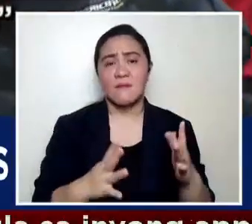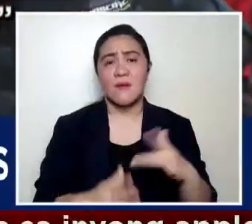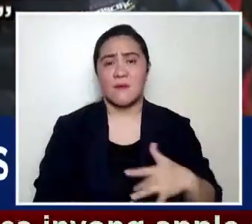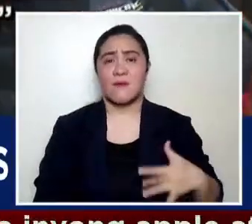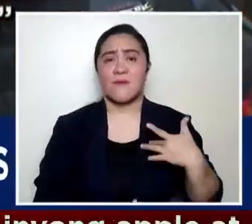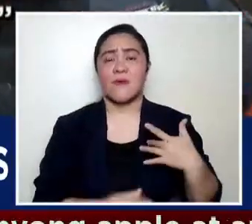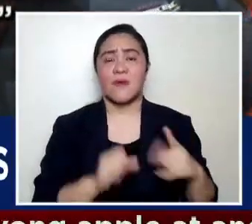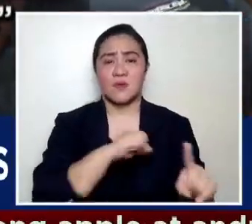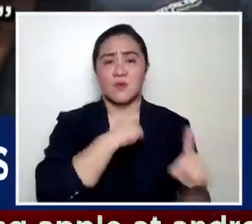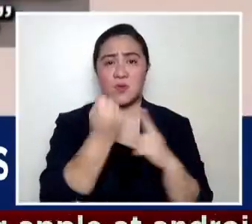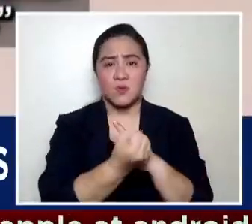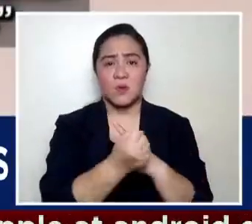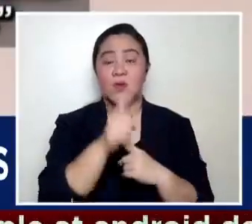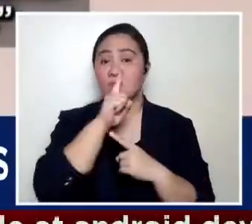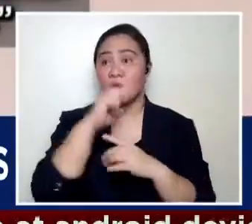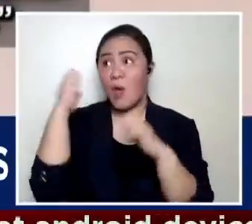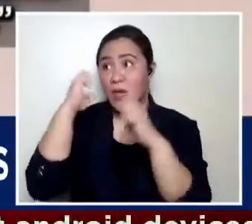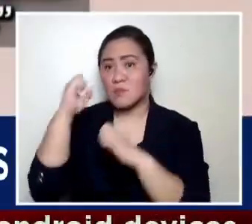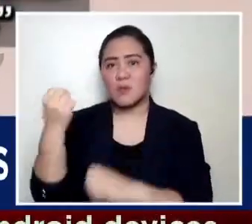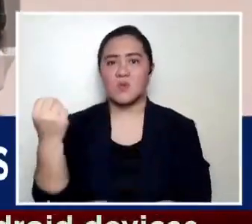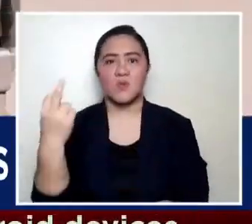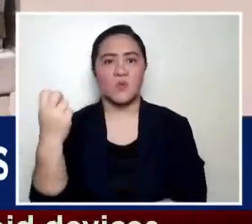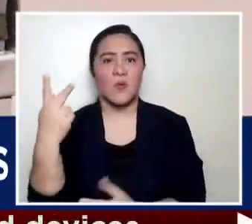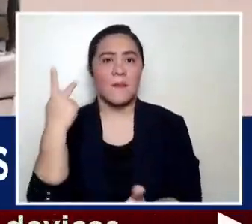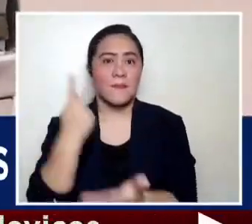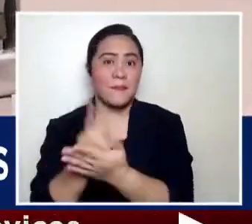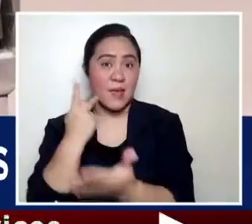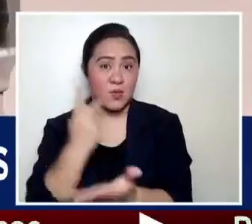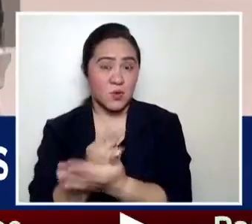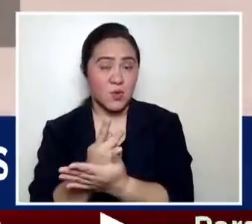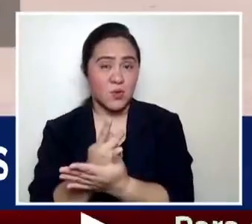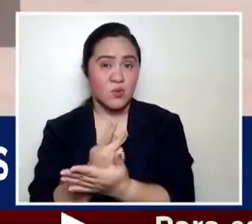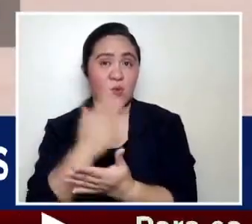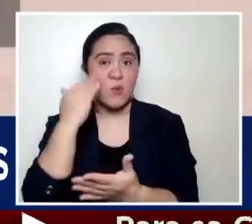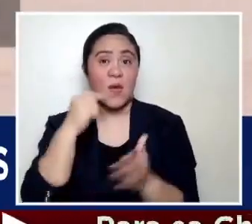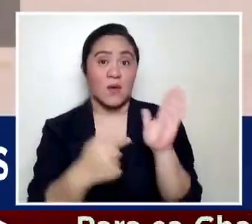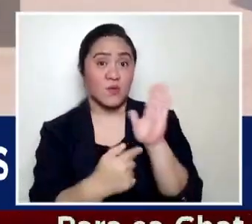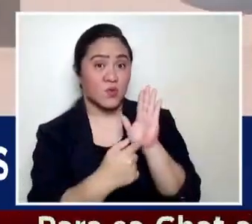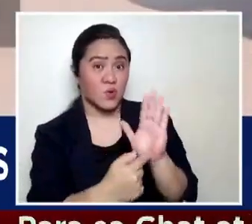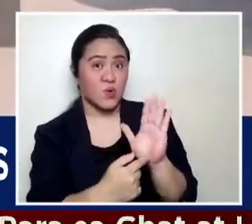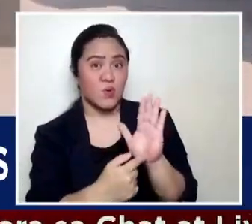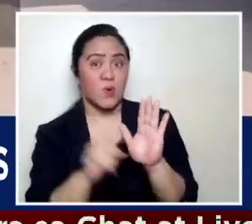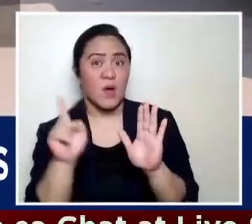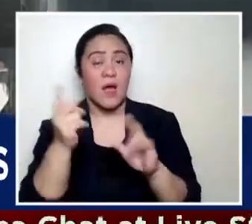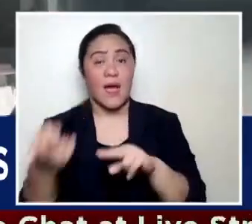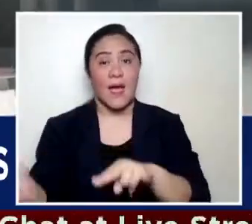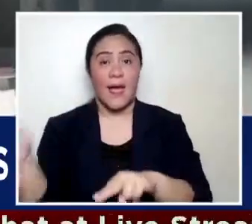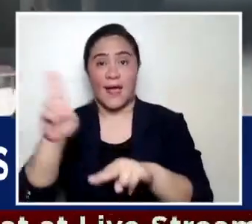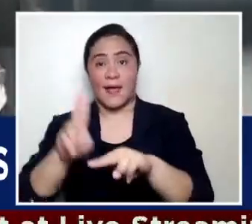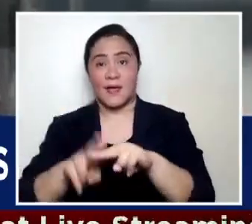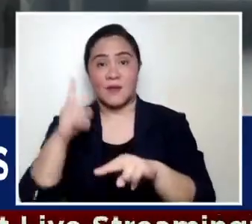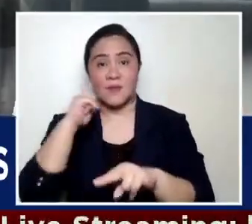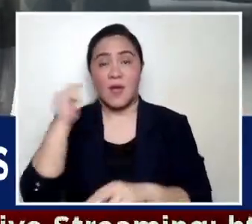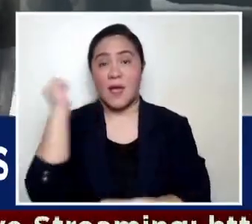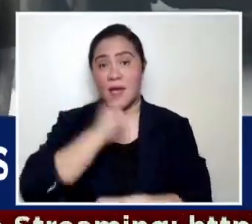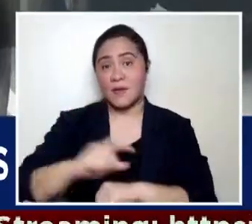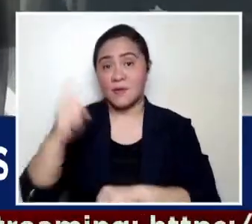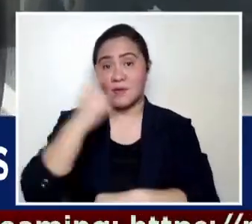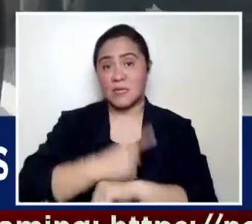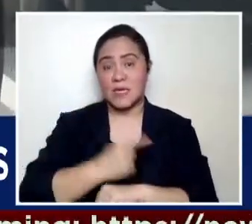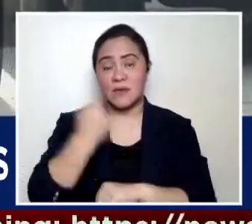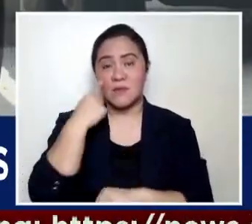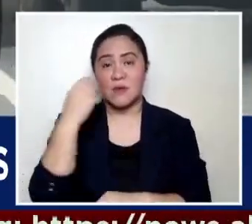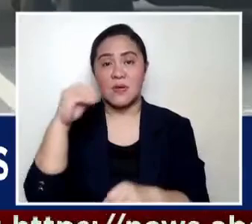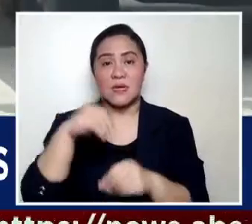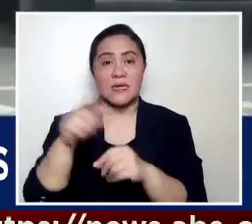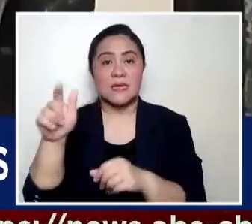12 pesos. Dahil nga yung computation yan, lumalabas po ang idinagdag lang natin sa pang-araw-araw na kanilang kita